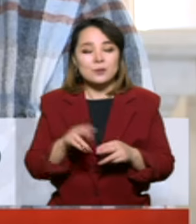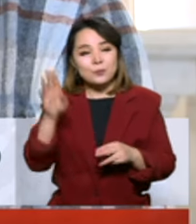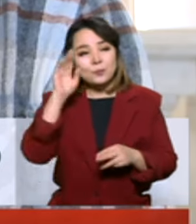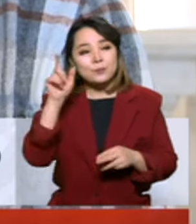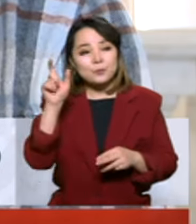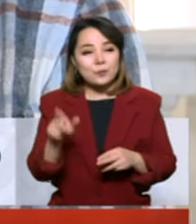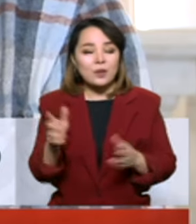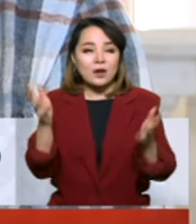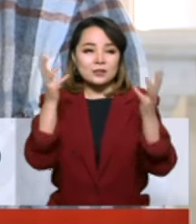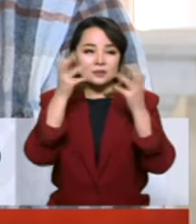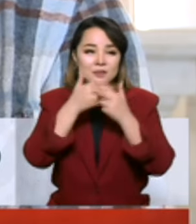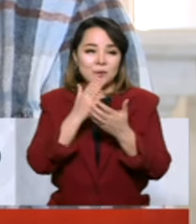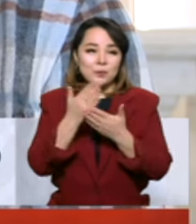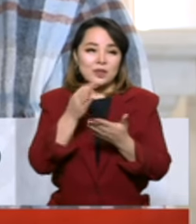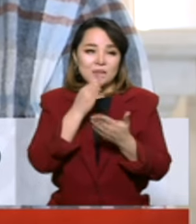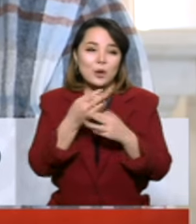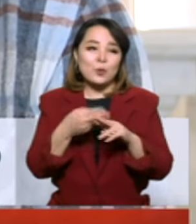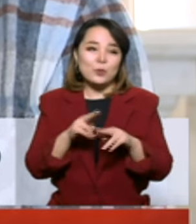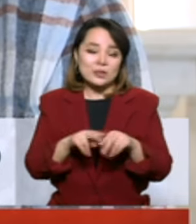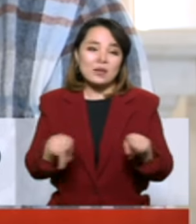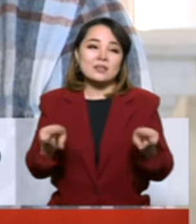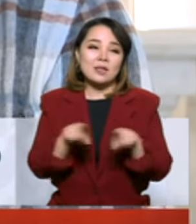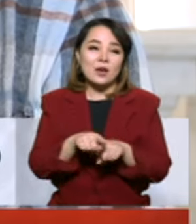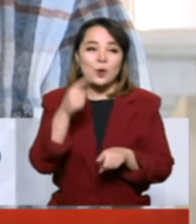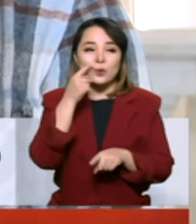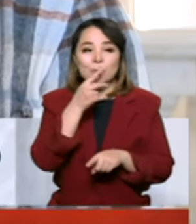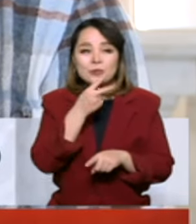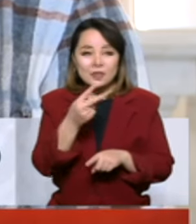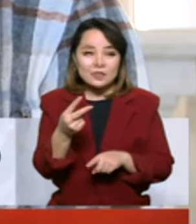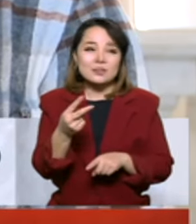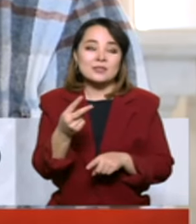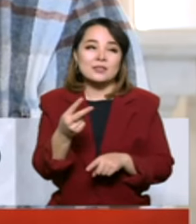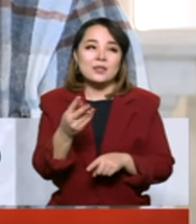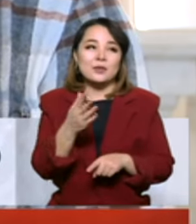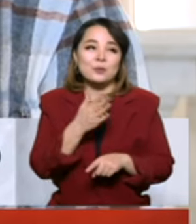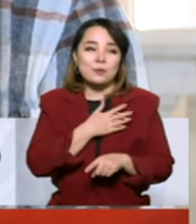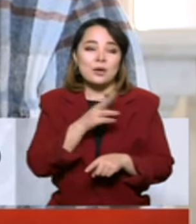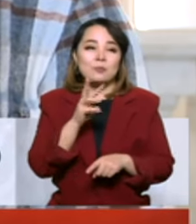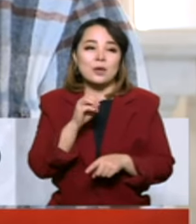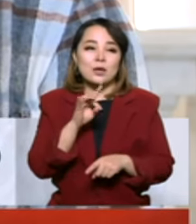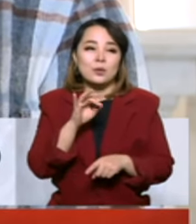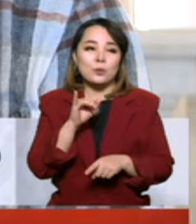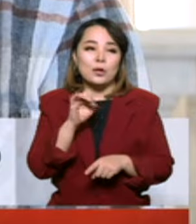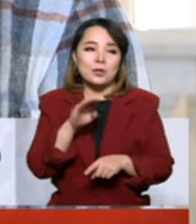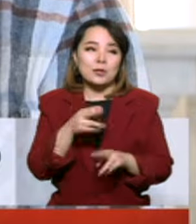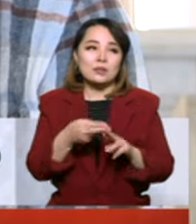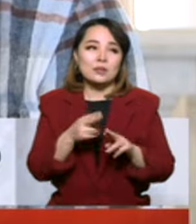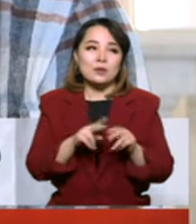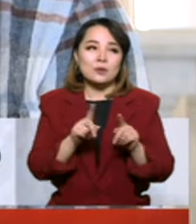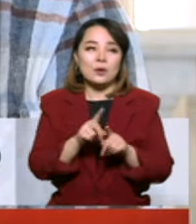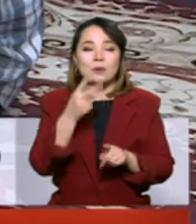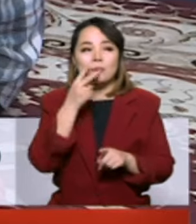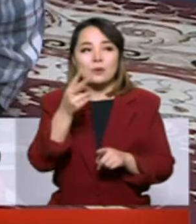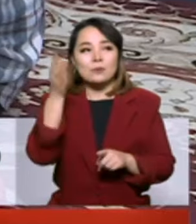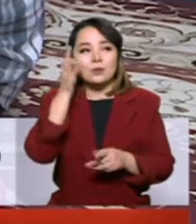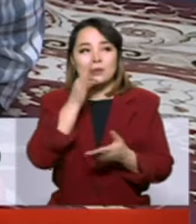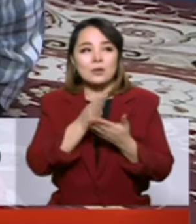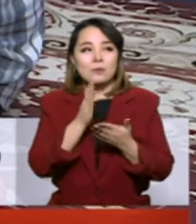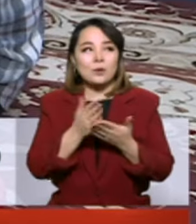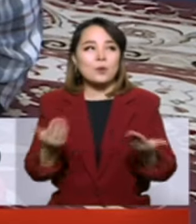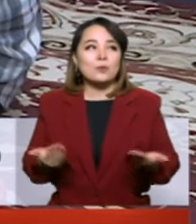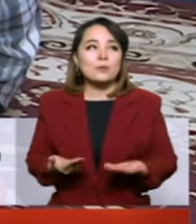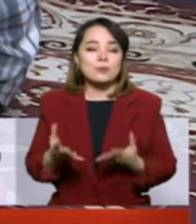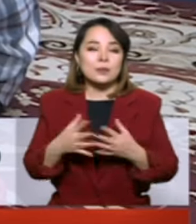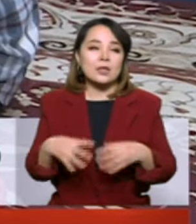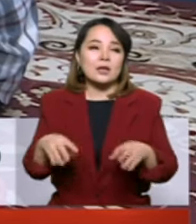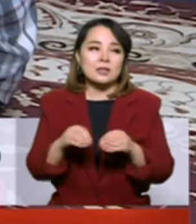жігіт ғашық болып жүр. Дәл сондай көздермен мен Меруерт апамызға қарағам деп. Өмірлік